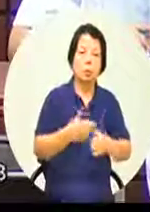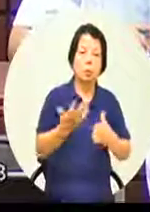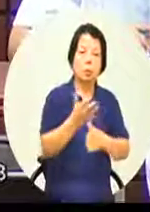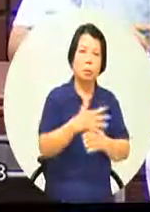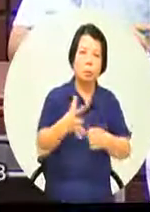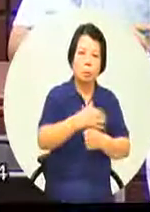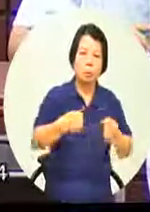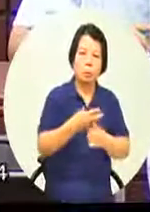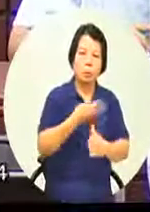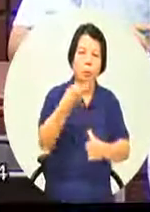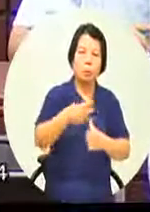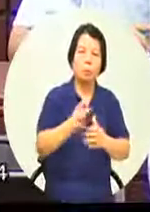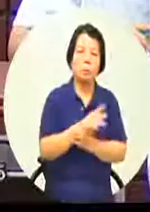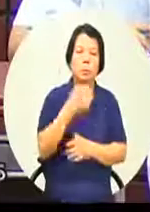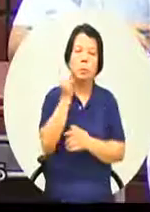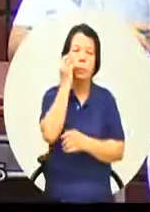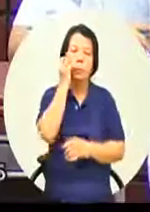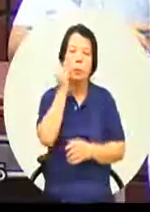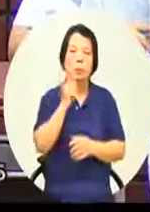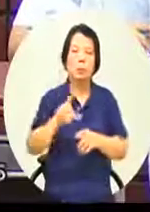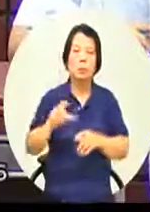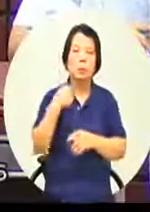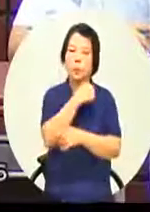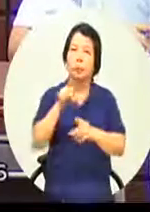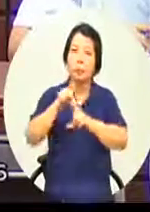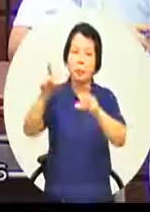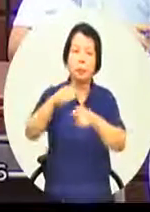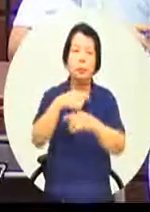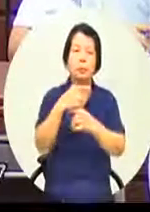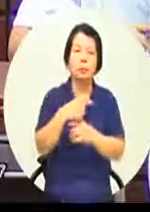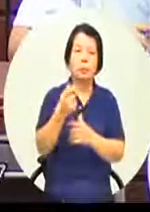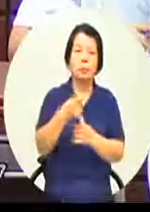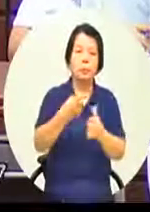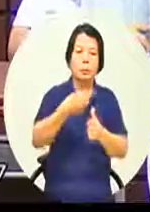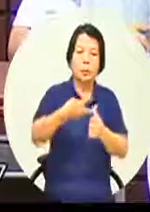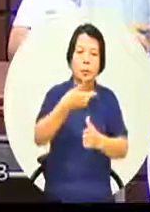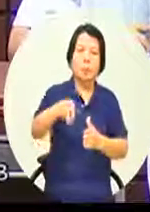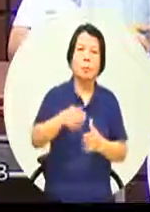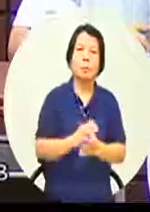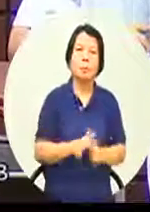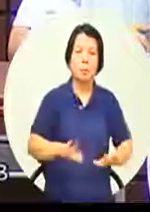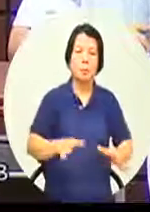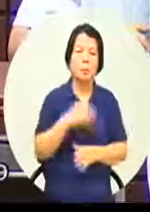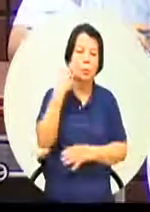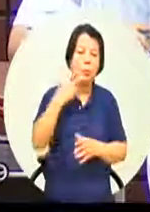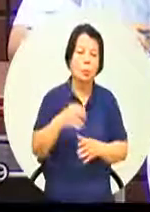花莲跟台东。好，仅输于花莲跟台东。那我们的有机的水果认证是